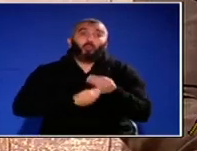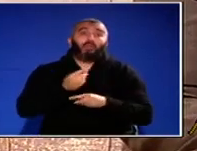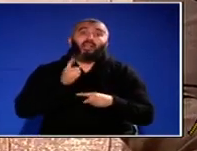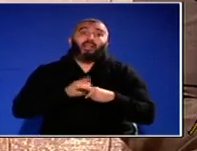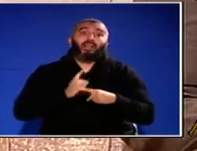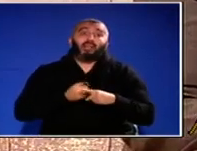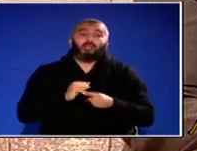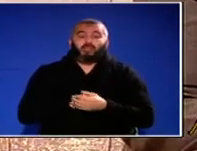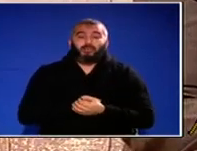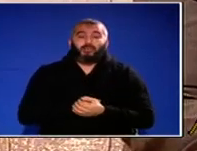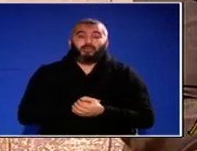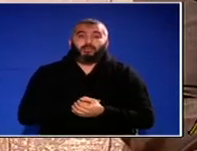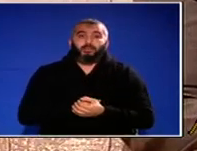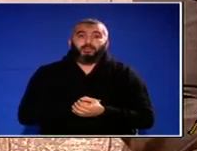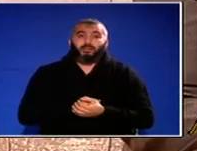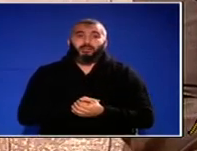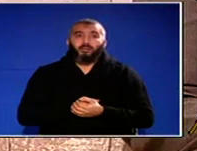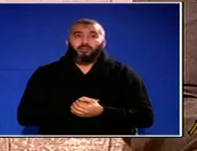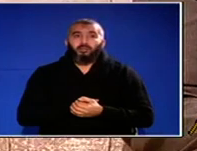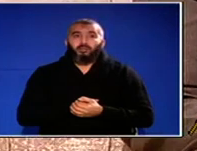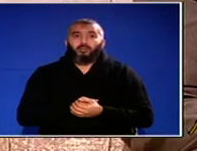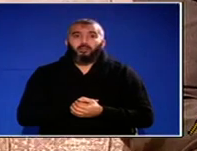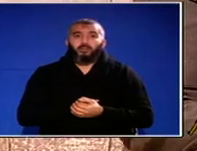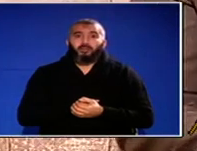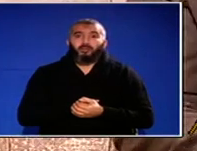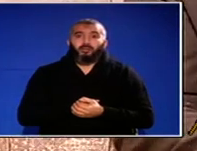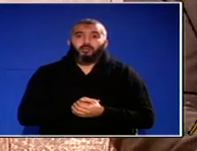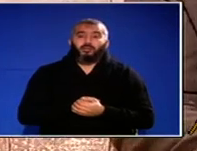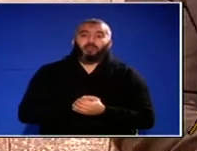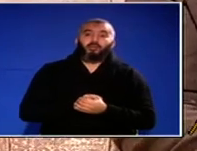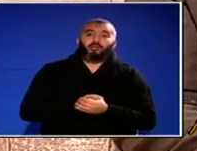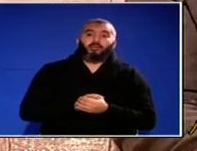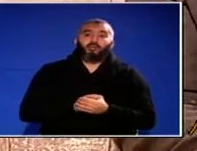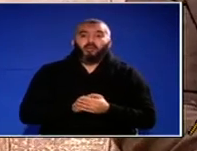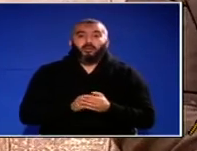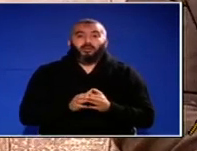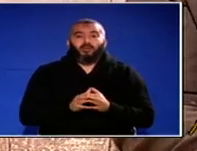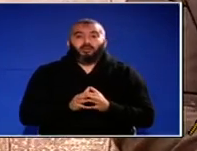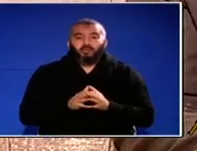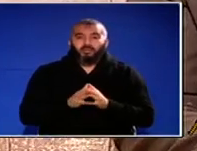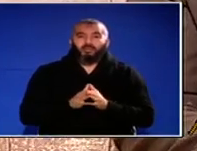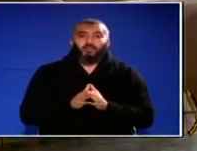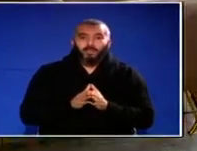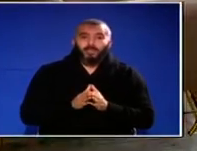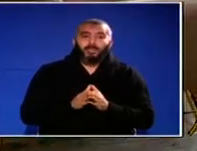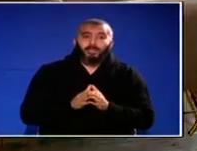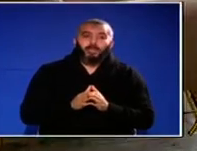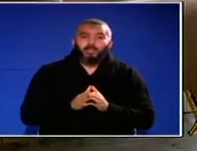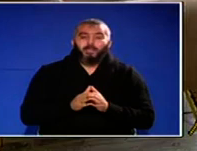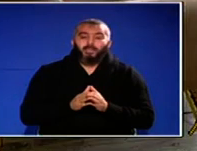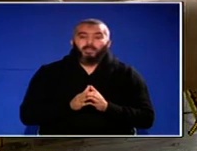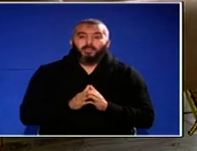يرث ابناؤه ايوه المتوفي هل يرث ابناؤه من جدتهم من